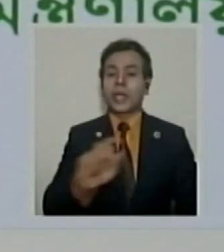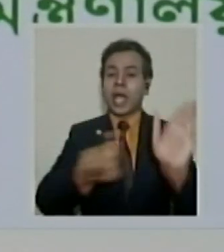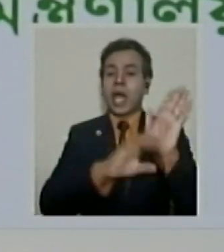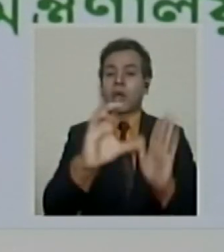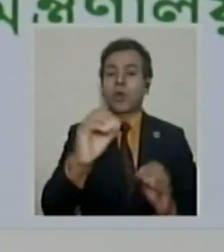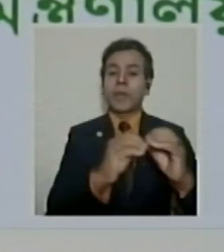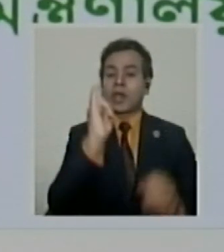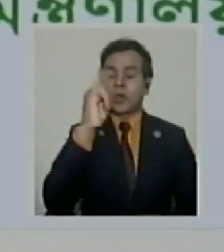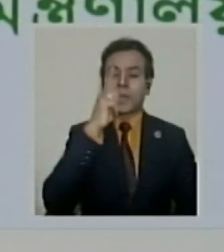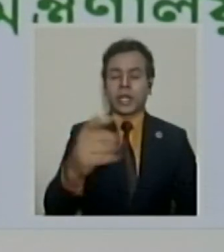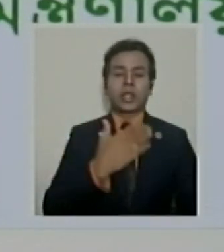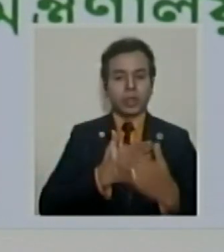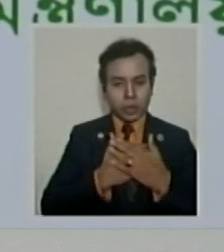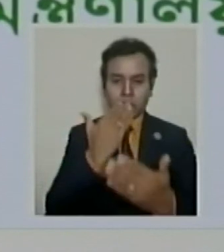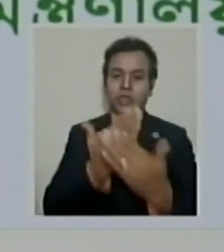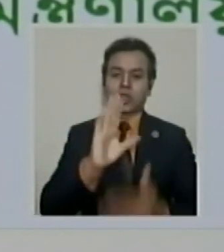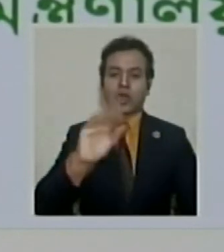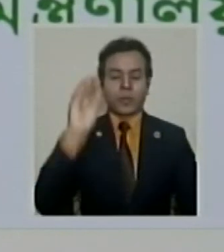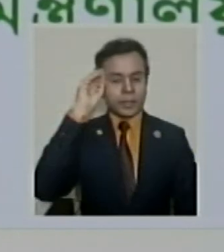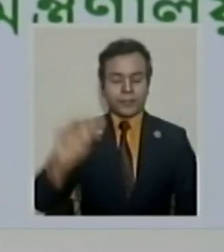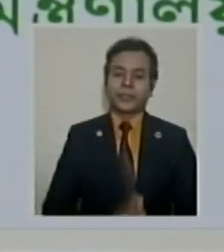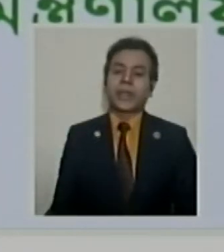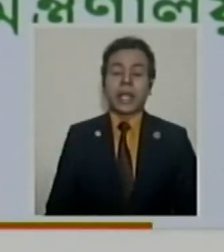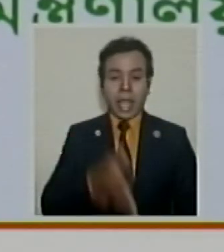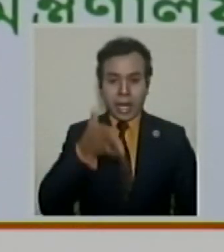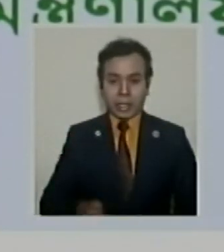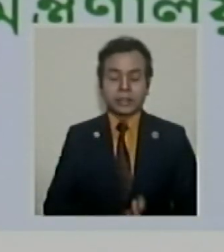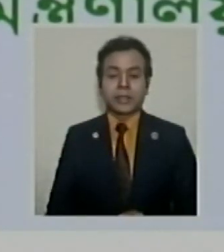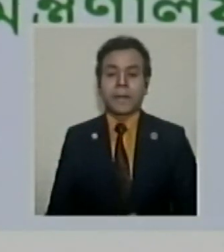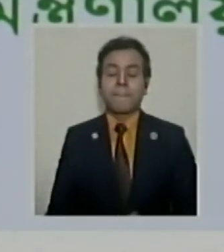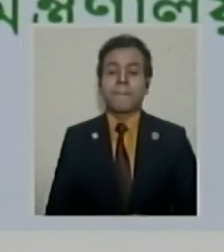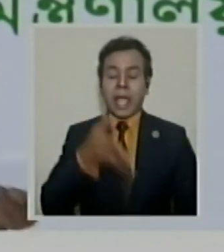টেলিকমকে এই সহযোগিতা দেবার জন্যে।